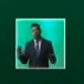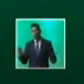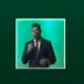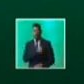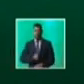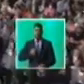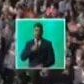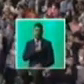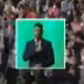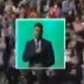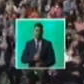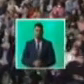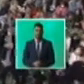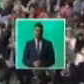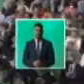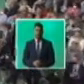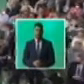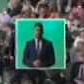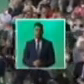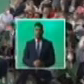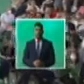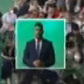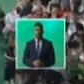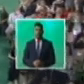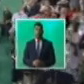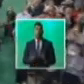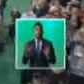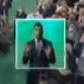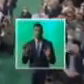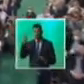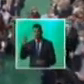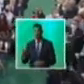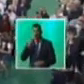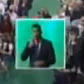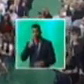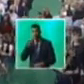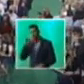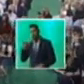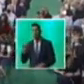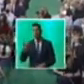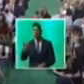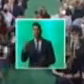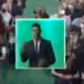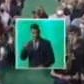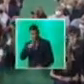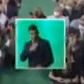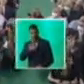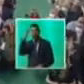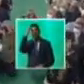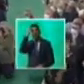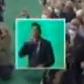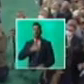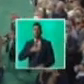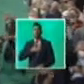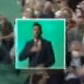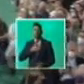των τραγικών λαθών στα οποία έχουν περιπέσει το τελευταίο διάστημα και σε καμία περίπτωση,